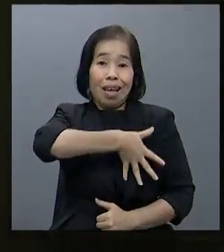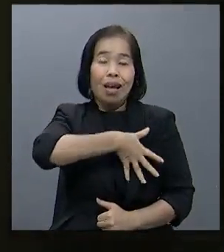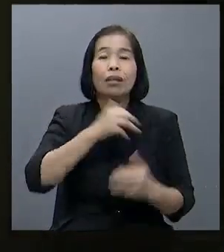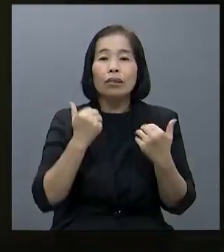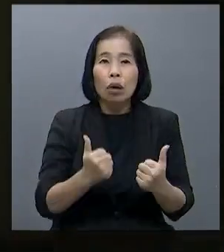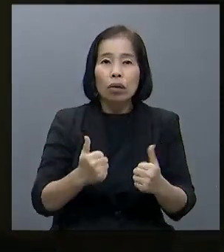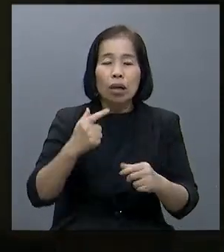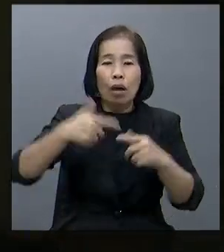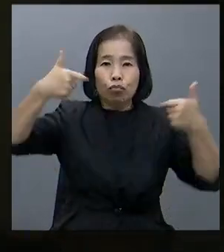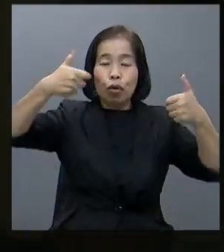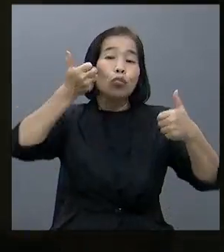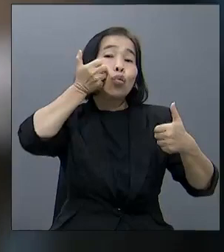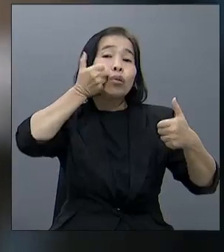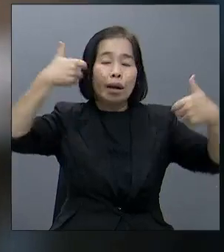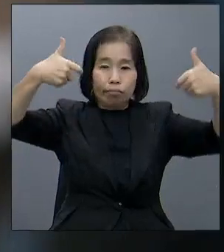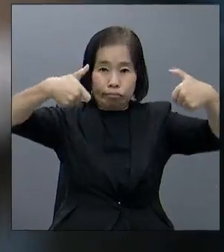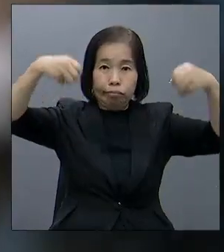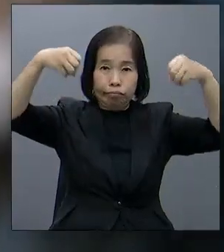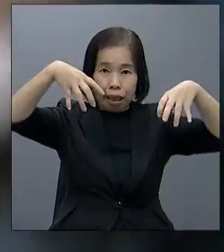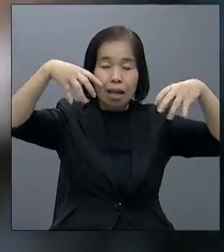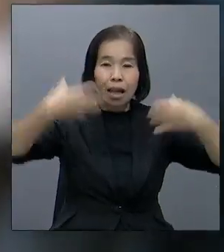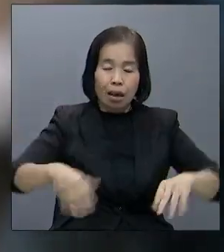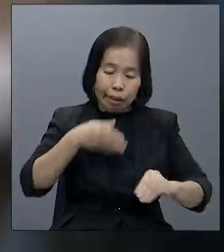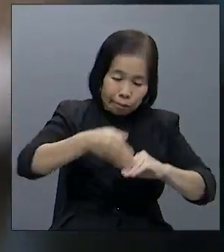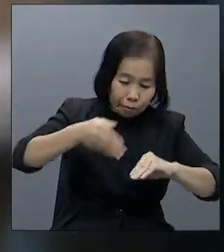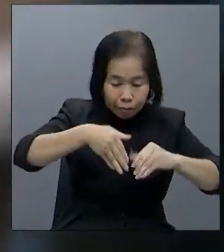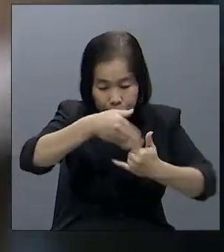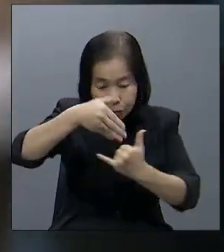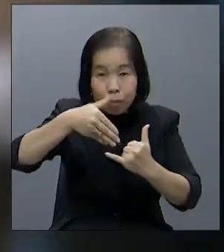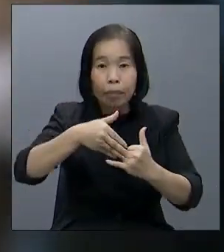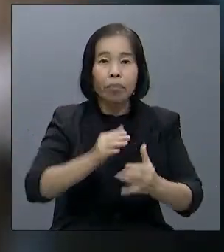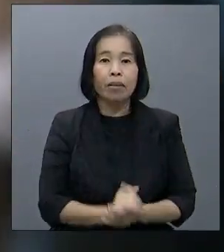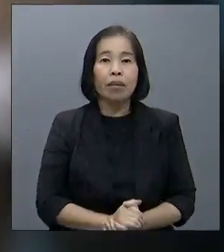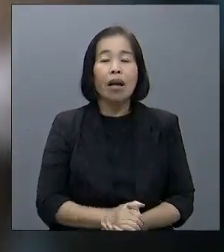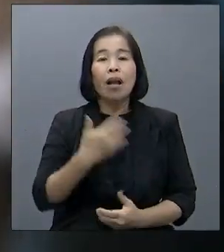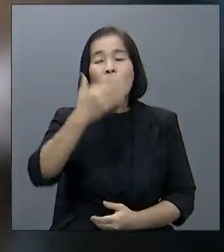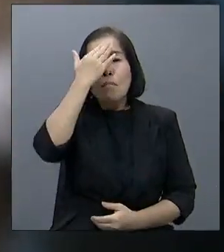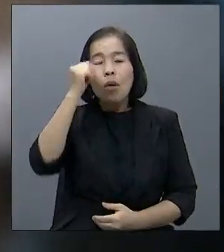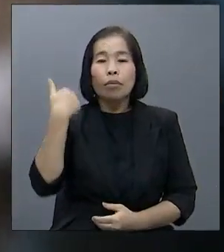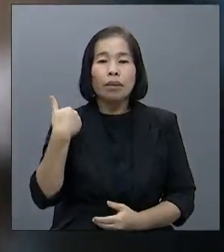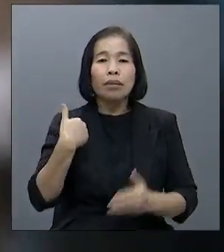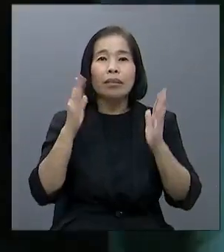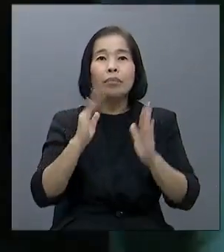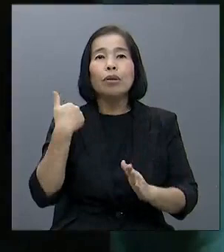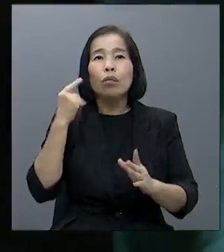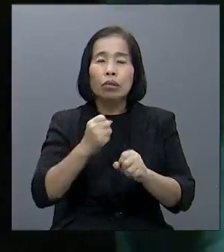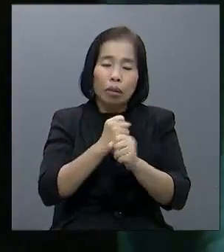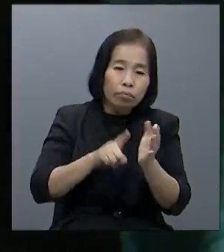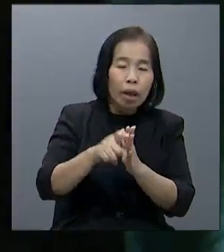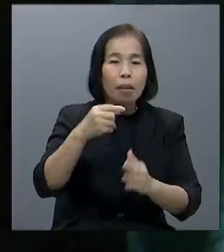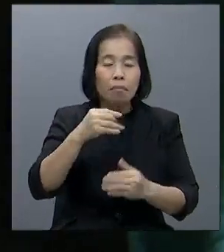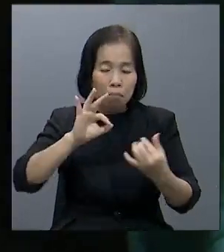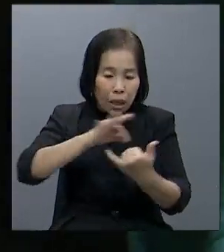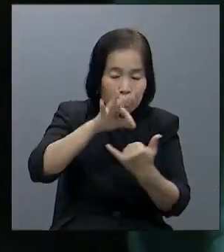ระหว่างการผ่าตัดผู้บาดเจ็บทรัพยากรต่างๆขาดแคลนเชื้อเพลิงที่เหลืออยู่มีไม่มากนักแล้วนะคะ